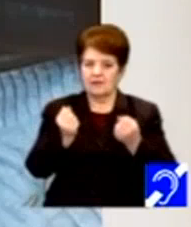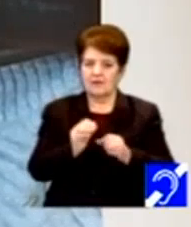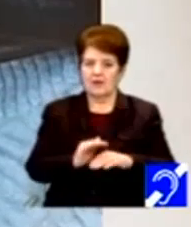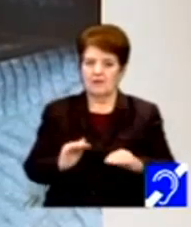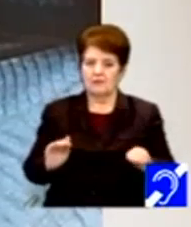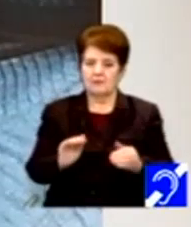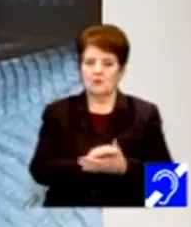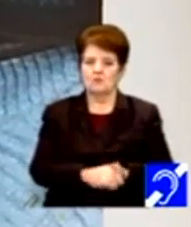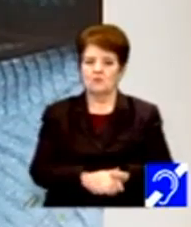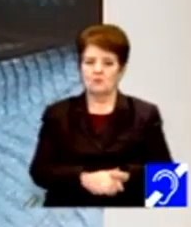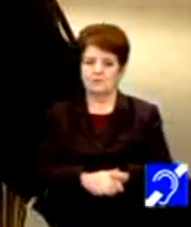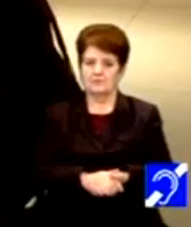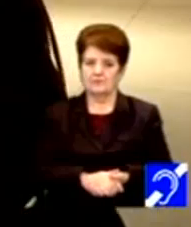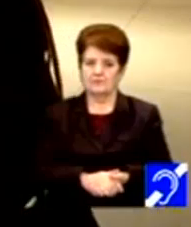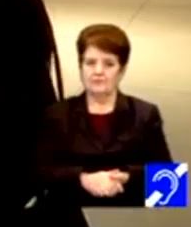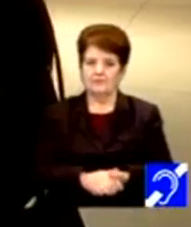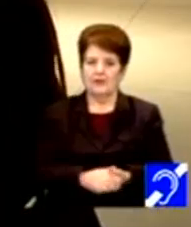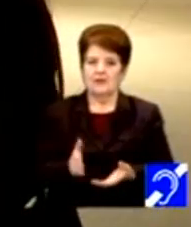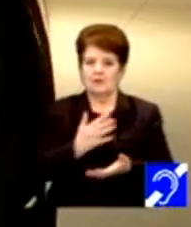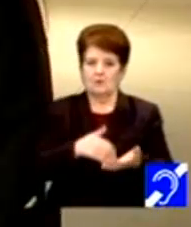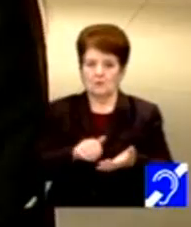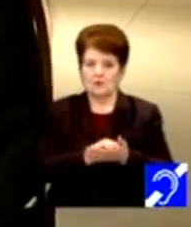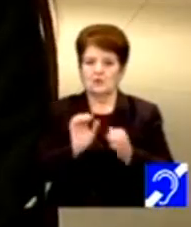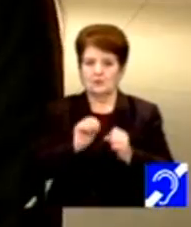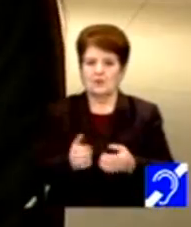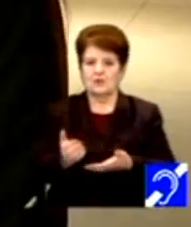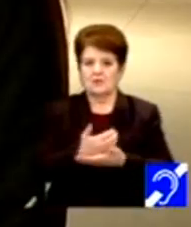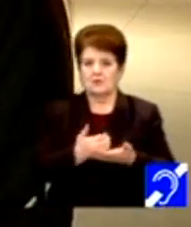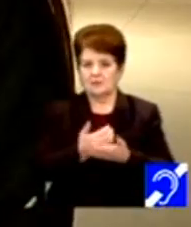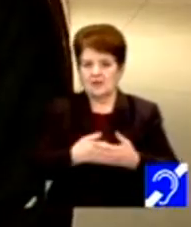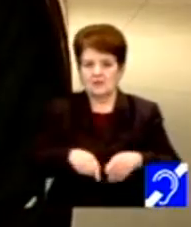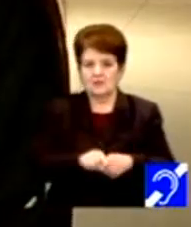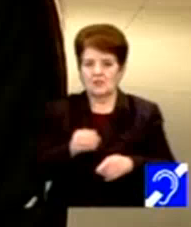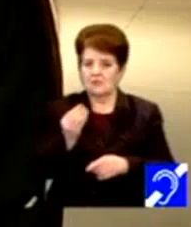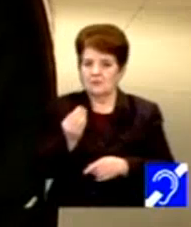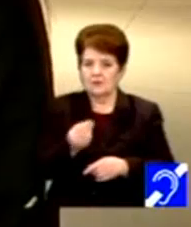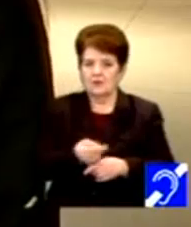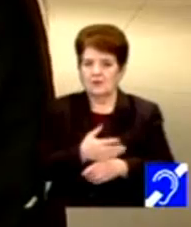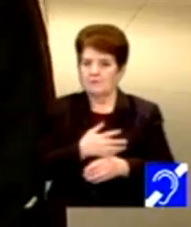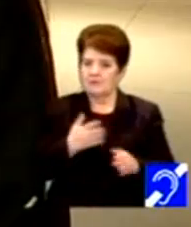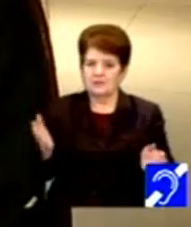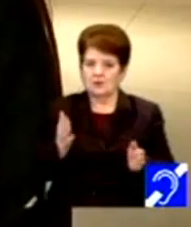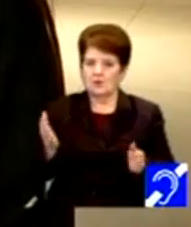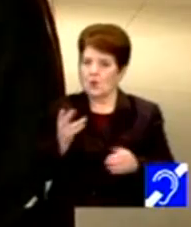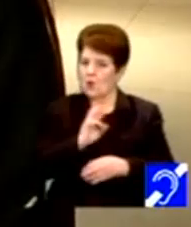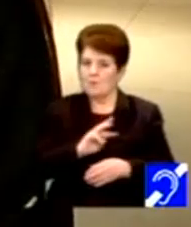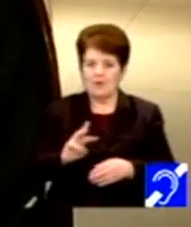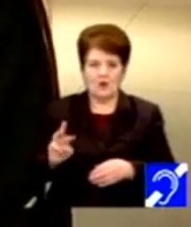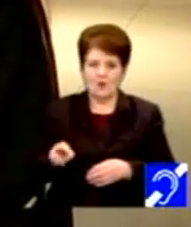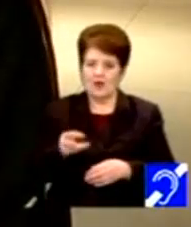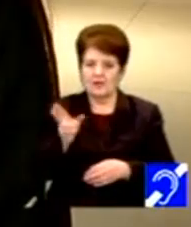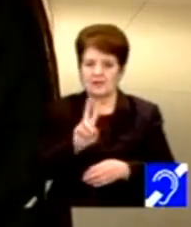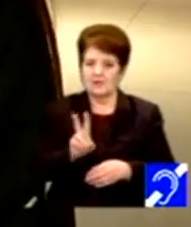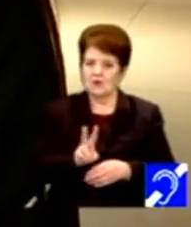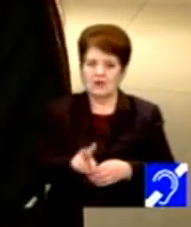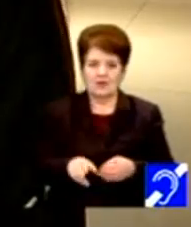bebelușului. Cu forțe multe și comune, doar se poate de acumulat așa sumă. Peste 2 milioane de dolari, totuși este foarte greu